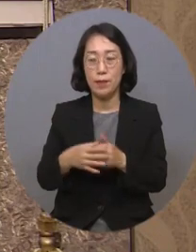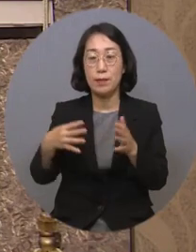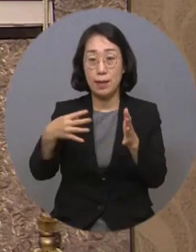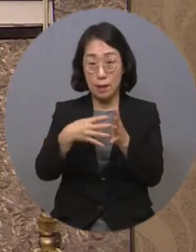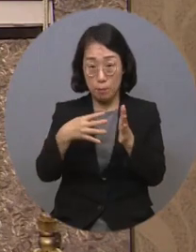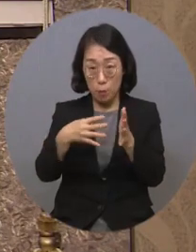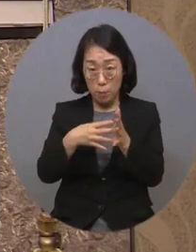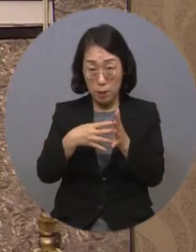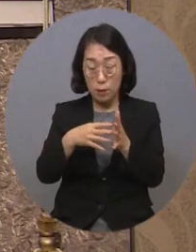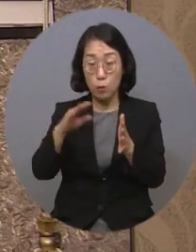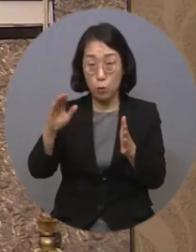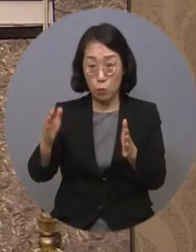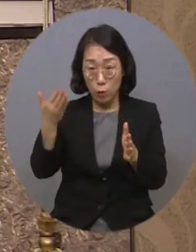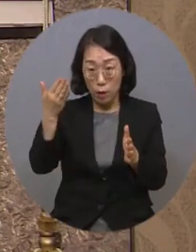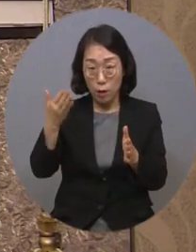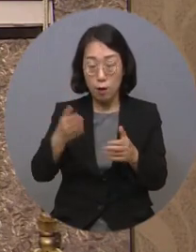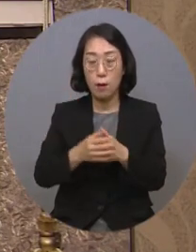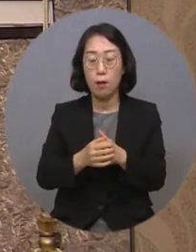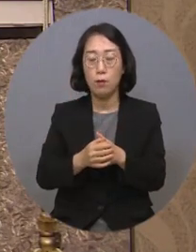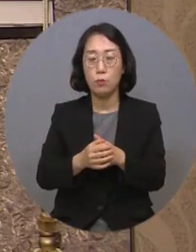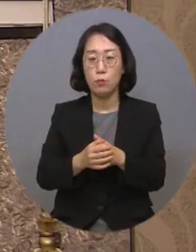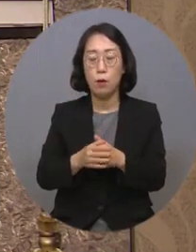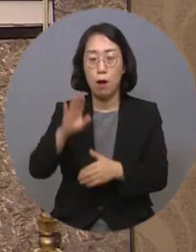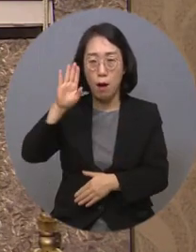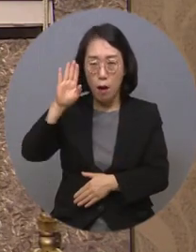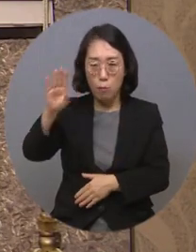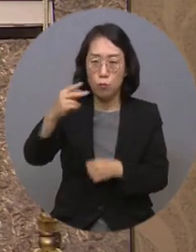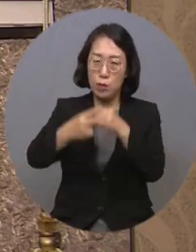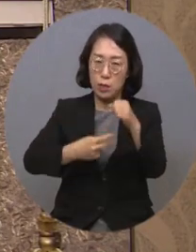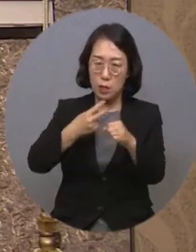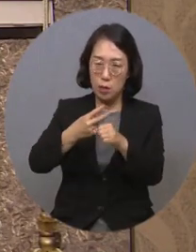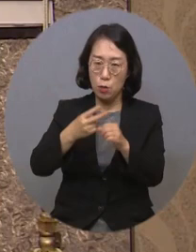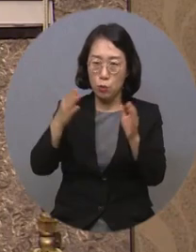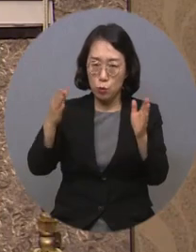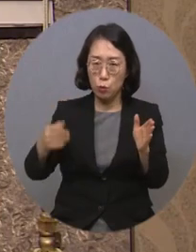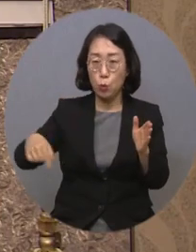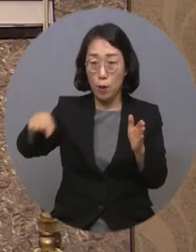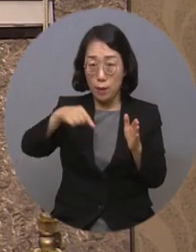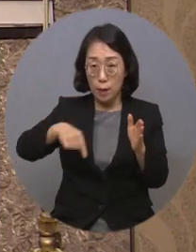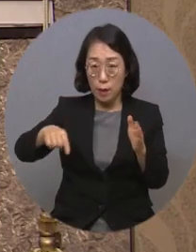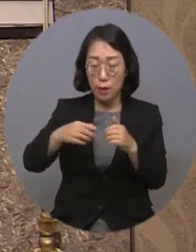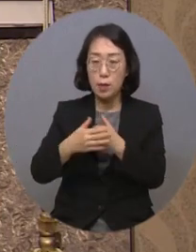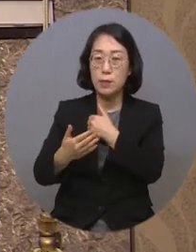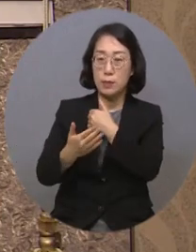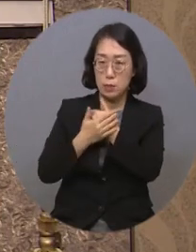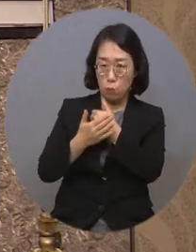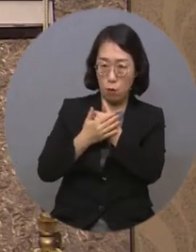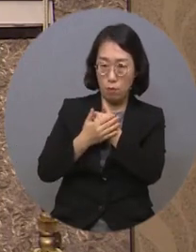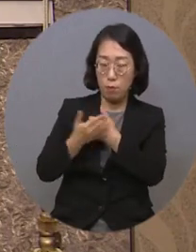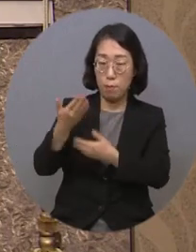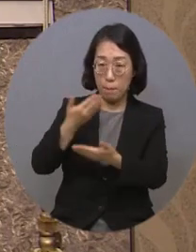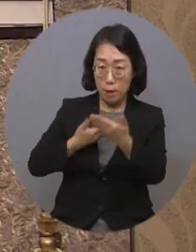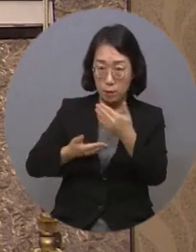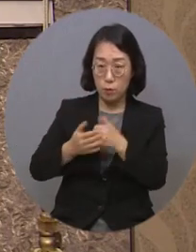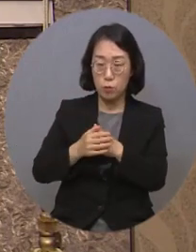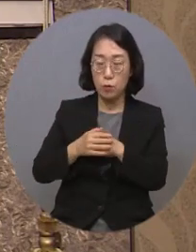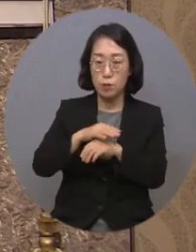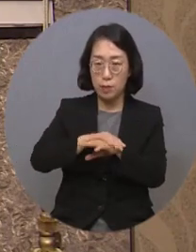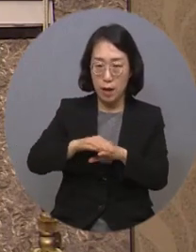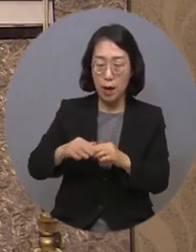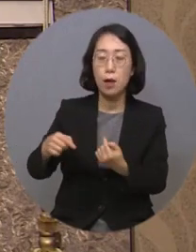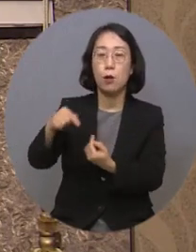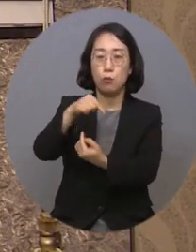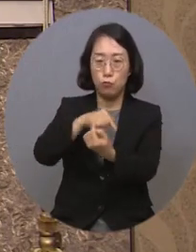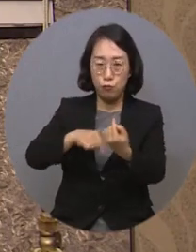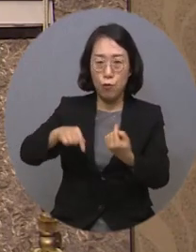이제 법인으로 이렇게 돼서 앞으로 한 2년 안에는 뭐 어느 정도 이제 지원 체계 아래서 네. 이제 운영이